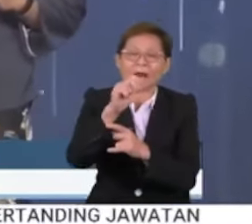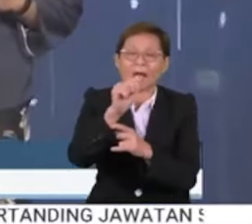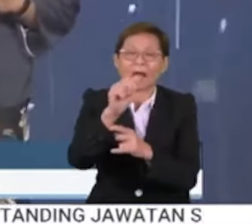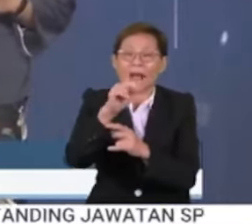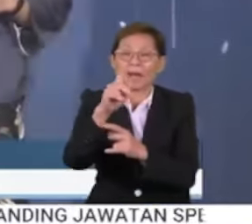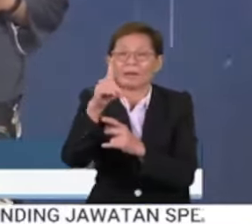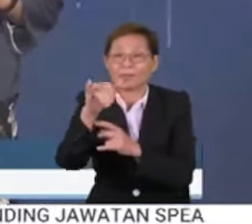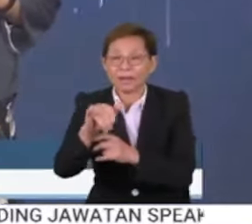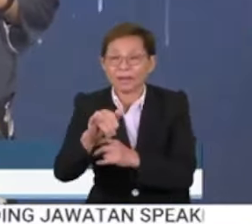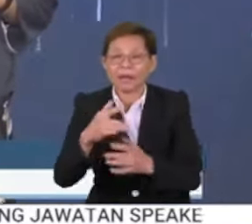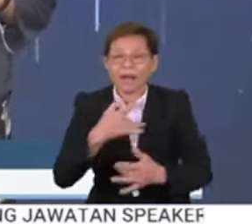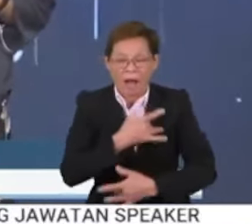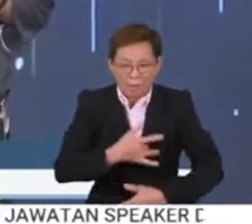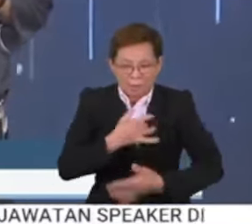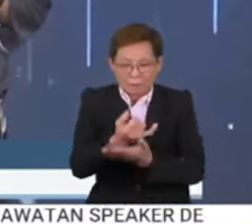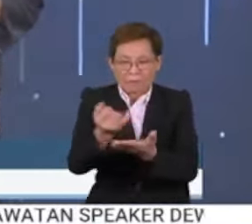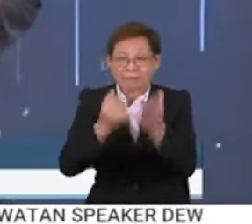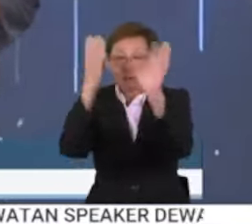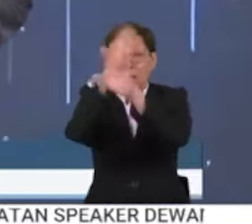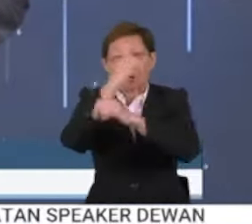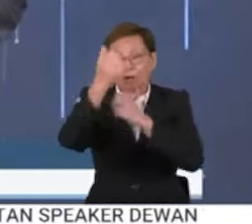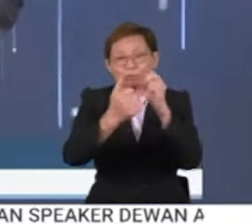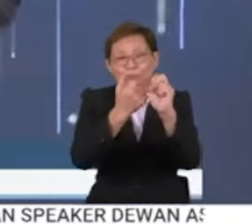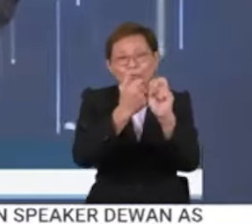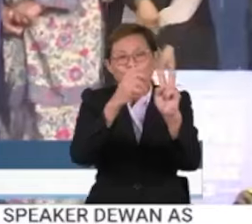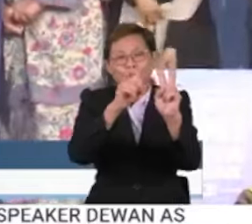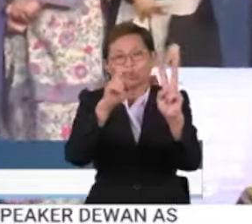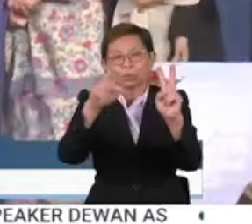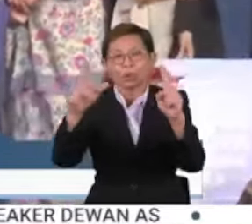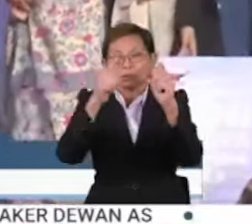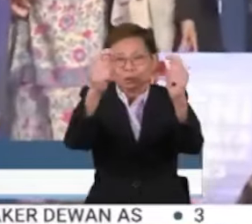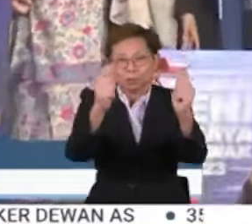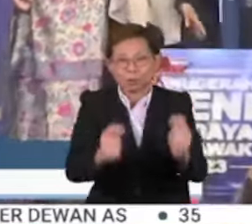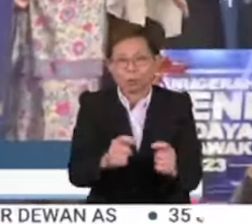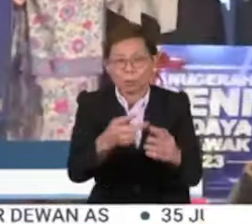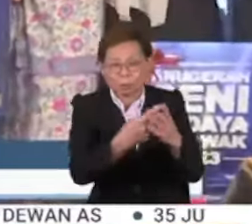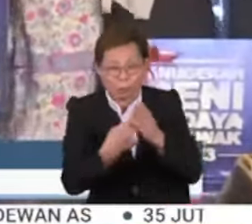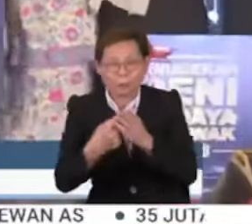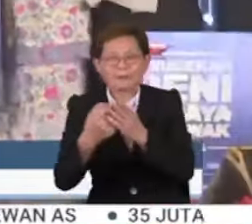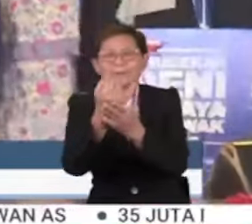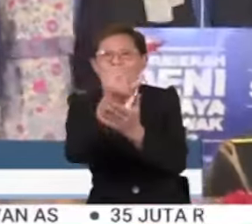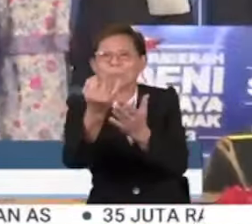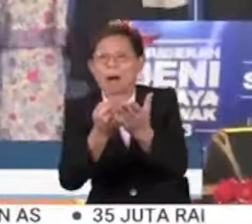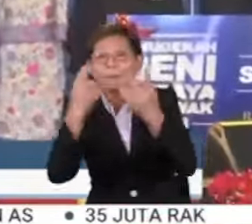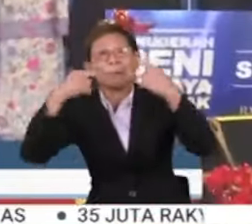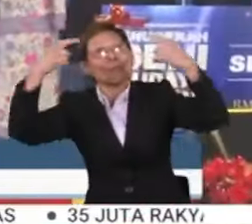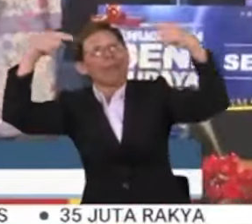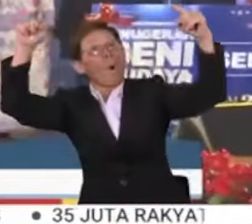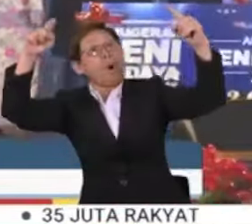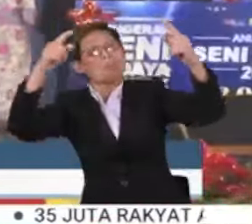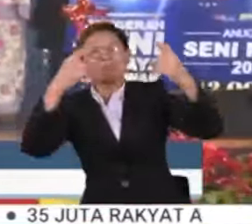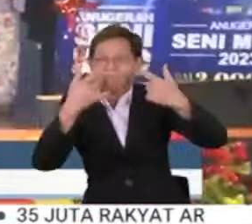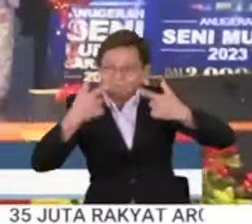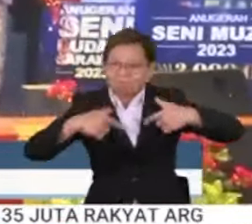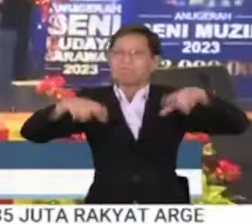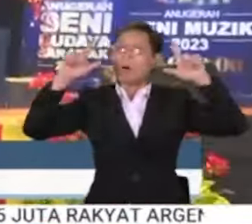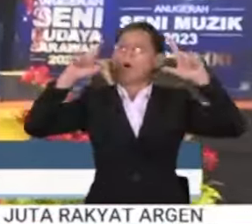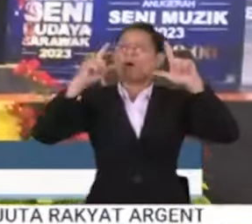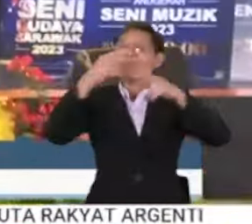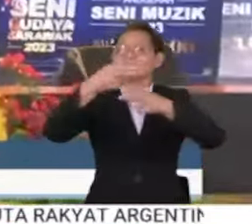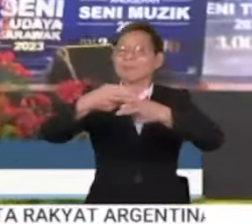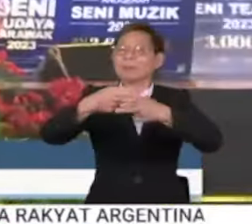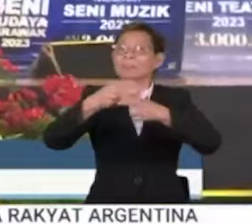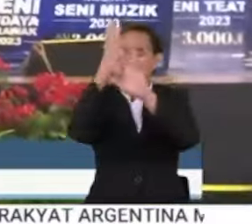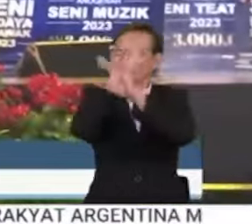anugerah Khasri Apresiasi Seni Sarawak 2023, Tokoh Perpaduan Seni Budaya atas pencapaian menaikkan nama Sarawak